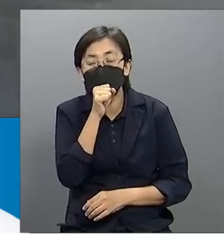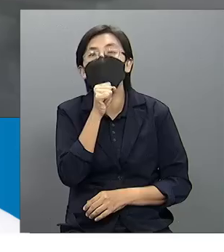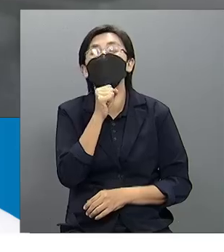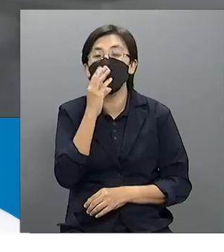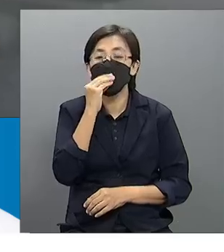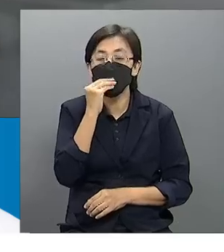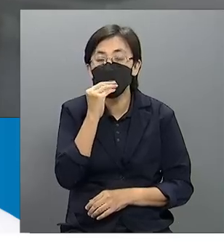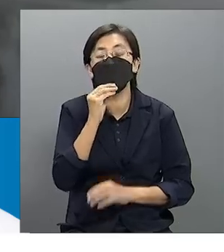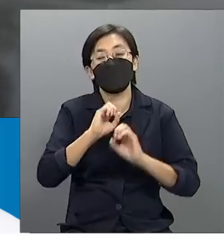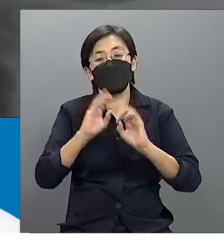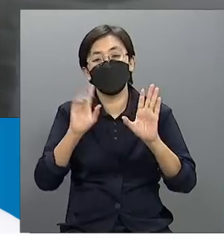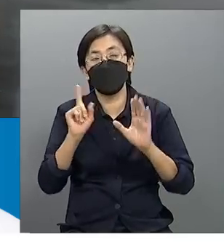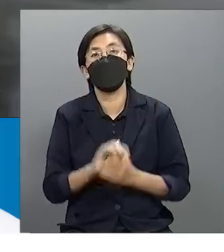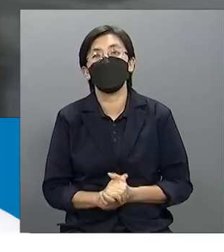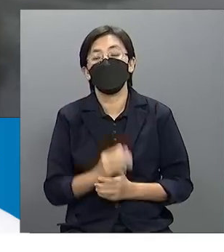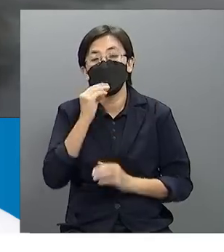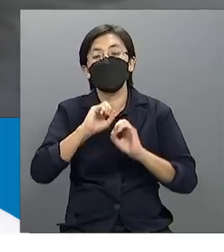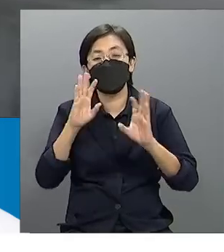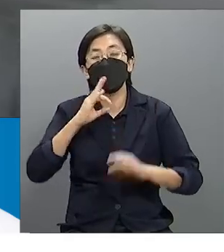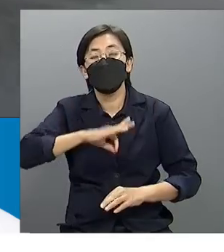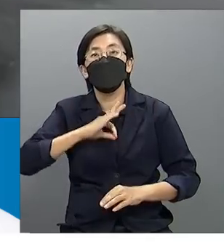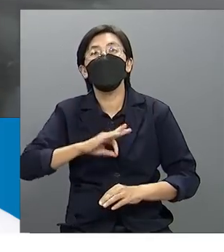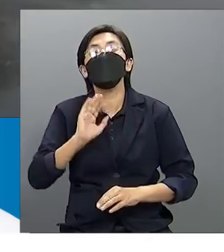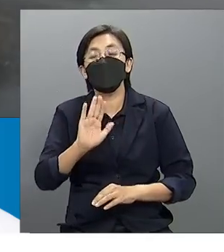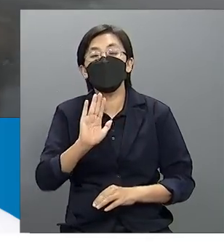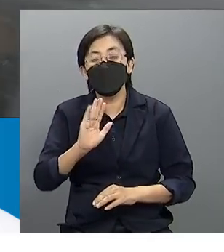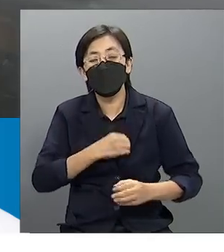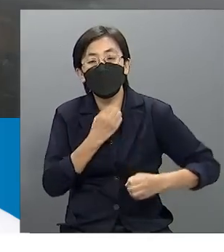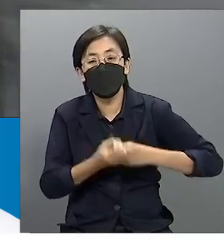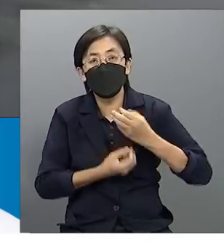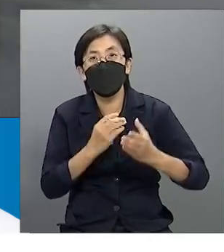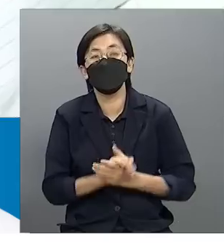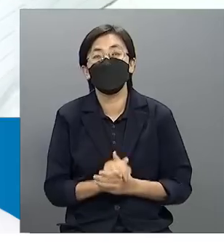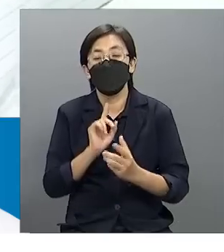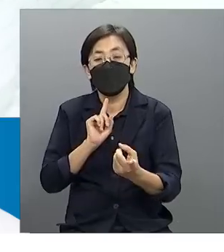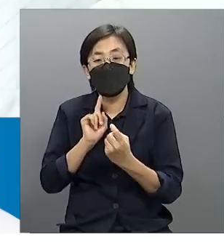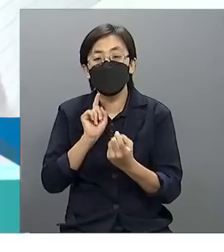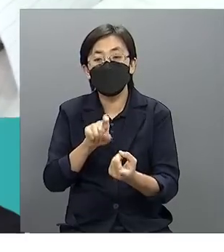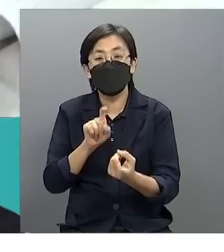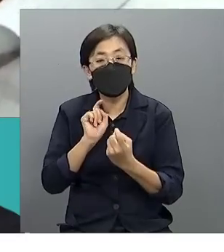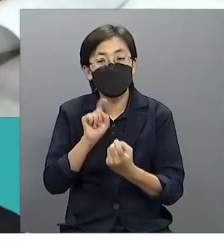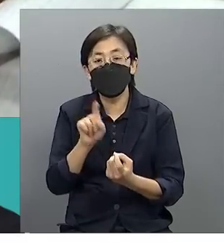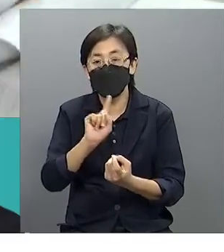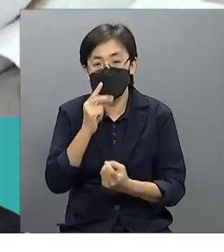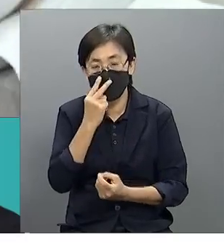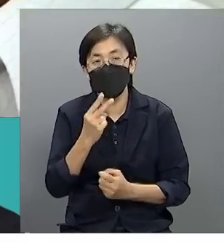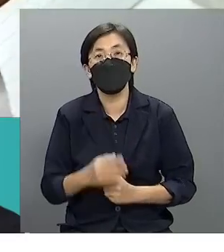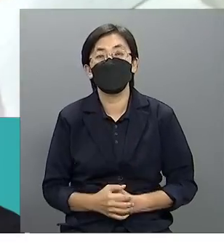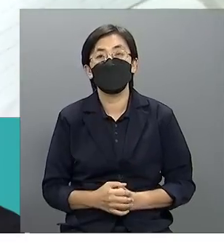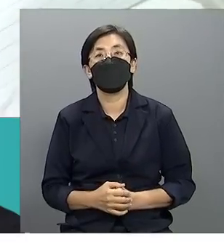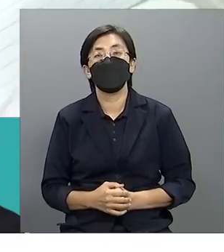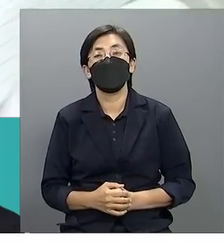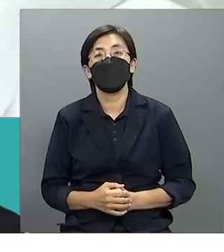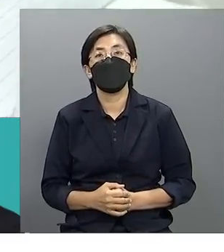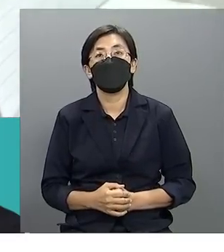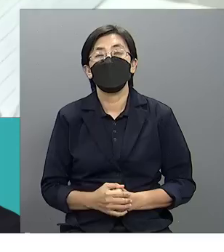นนะฮะต่อความรู้สึกของเขาณเวลานี้เดี๋ยวฟังการตอบคำถามของคุณอัศวินต่อเลย ครับแต่29คนครับผมไม่ได้แปลกใจอะ